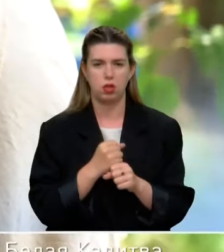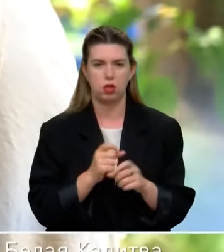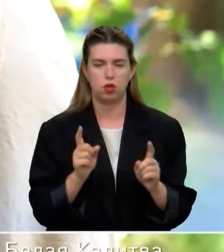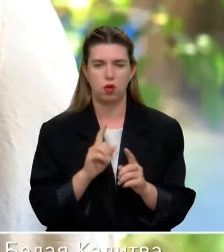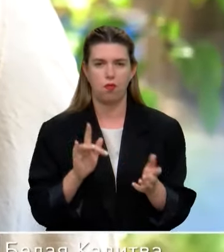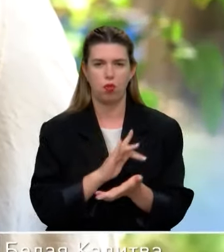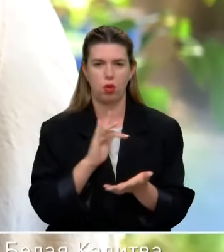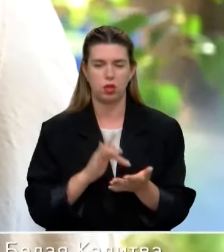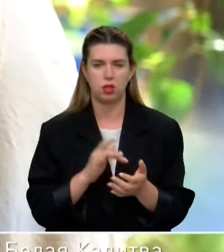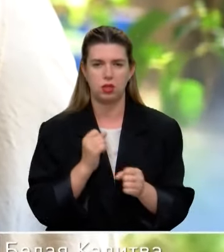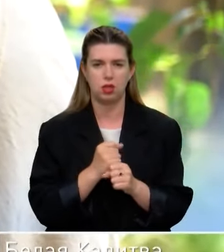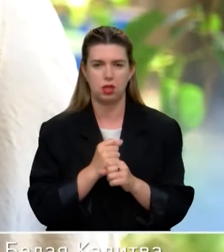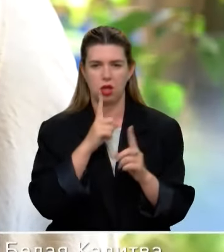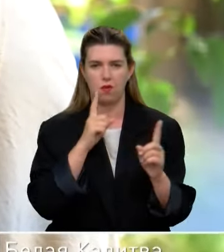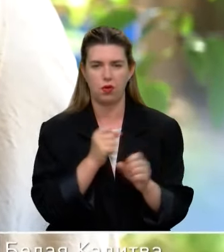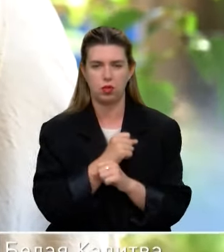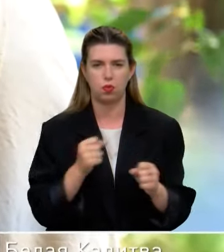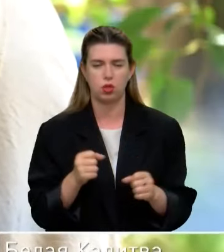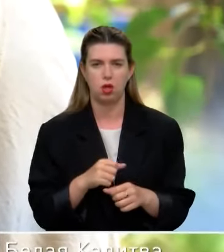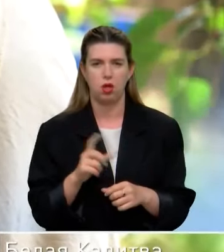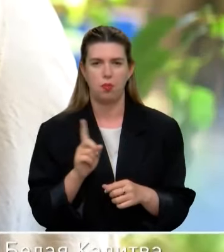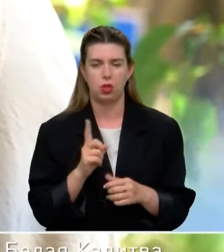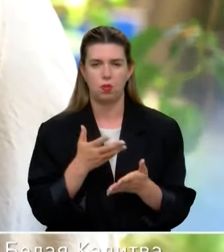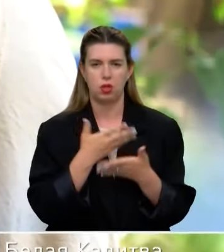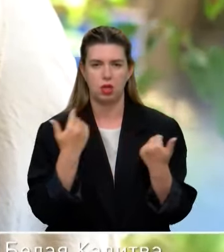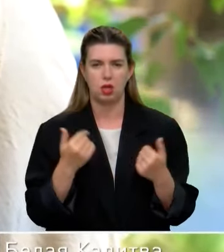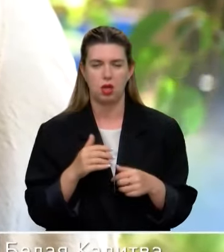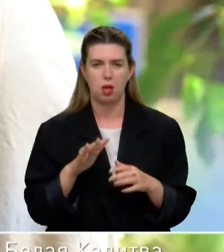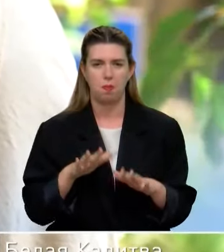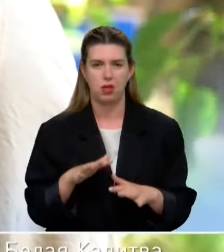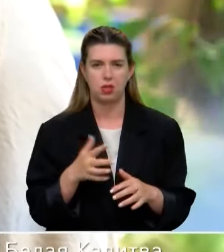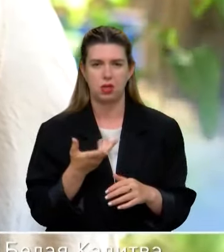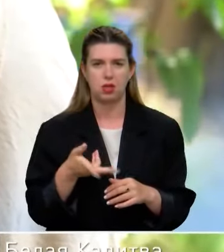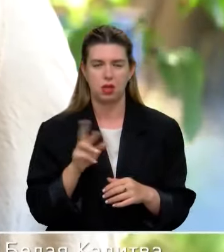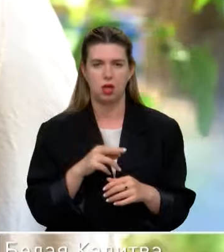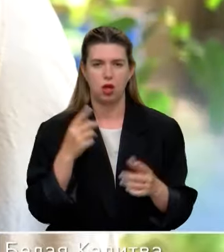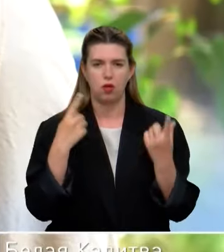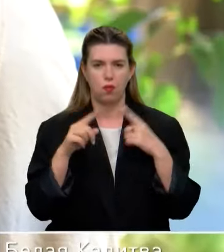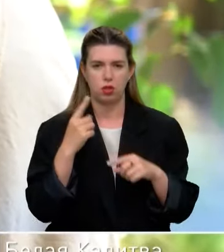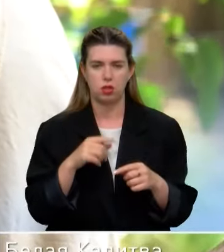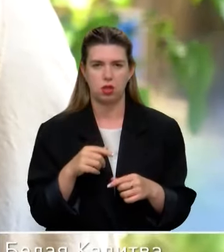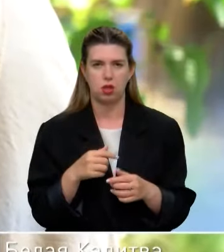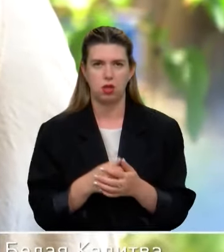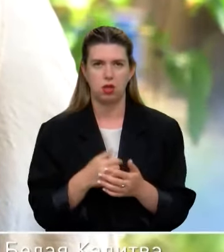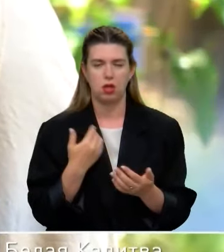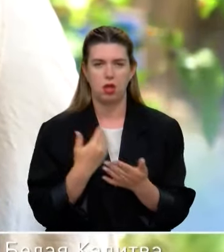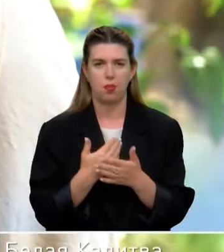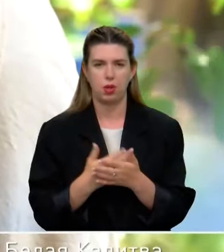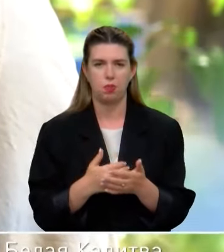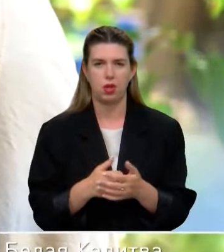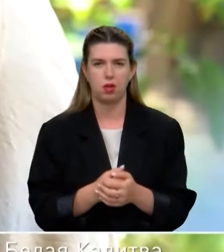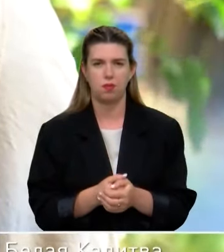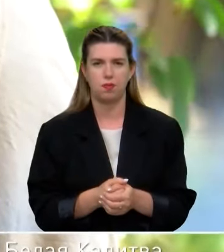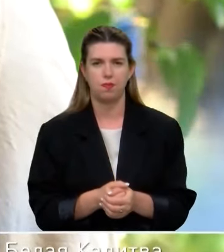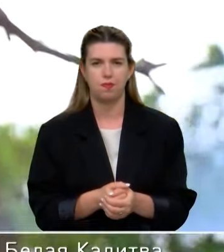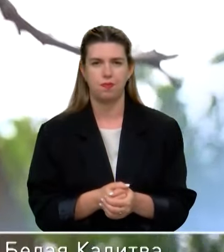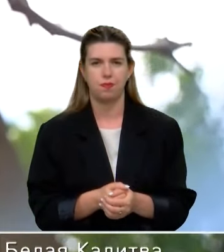что в городе сделать невозможно Ну потому что нету пространства для творчества Я имею в виду даже вот